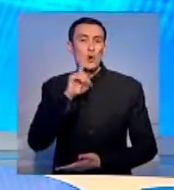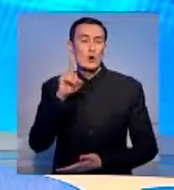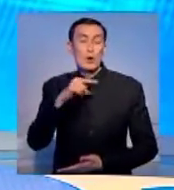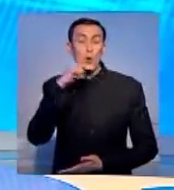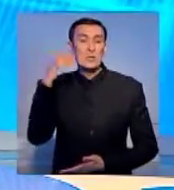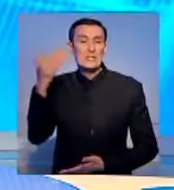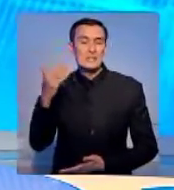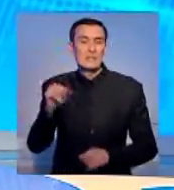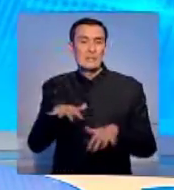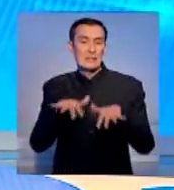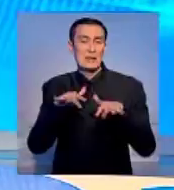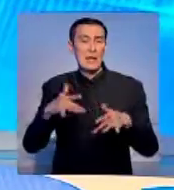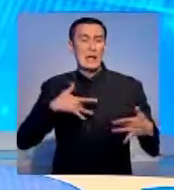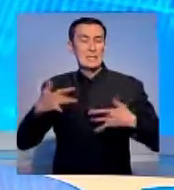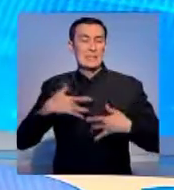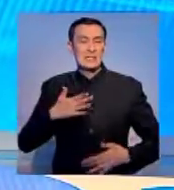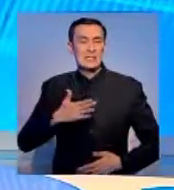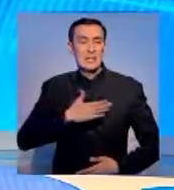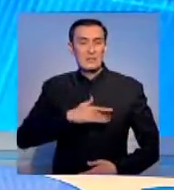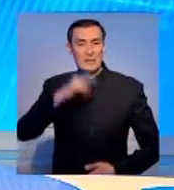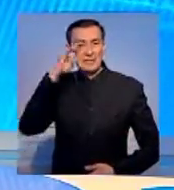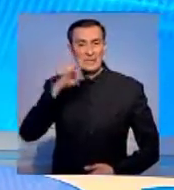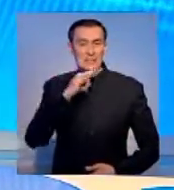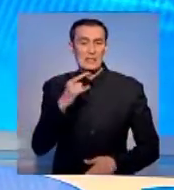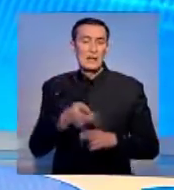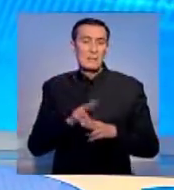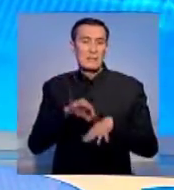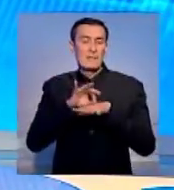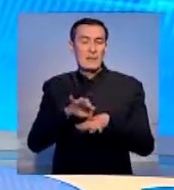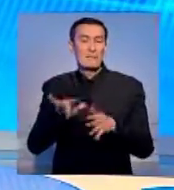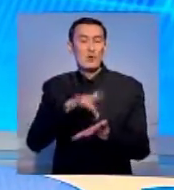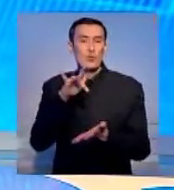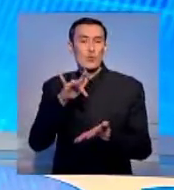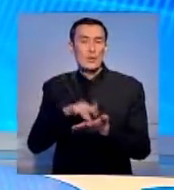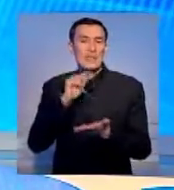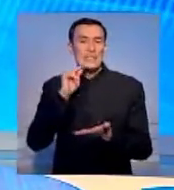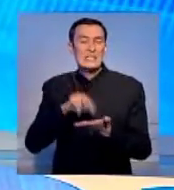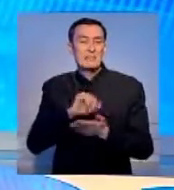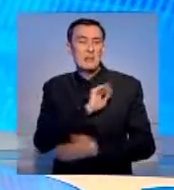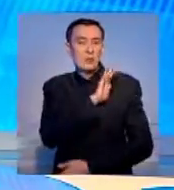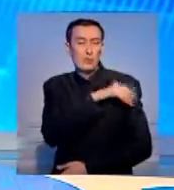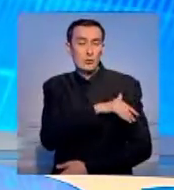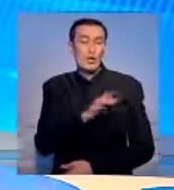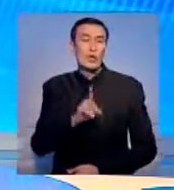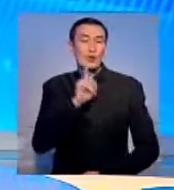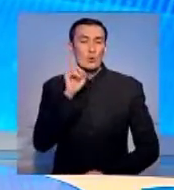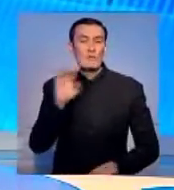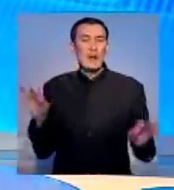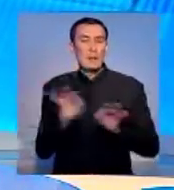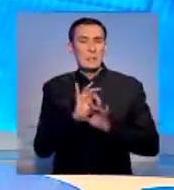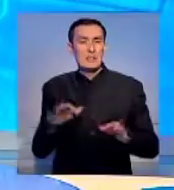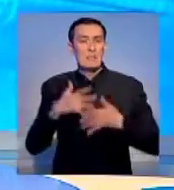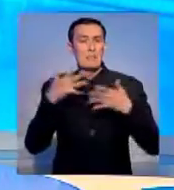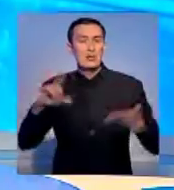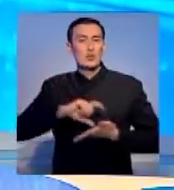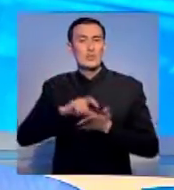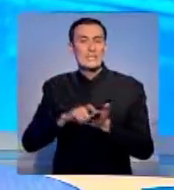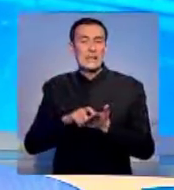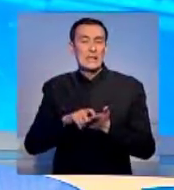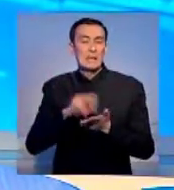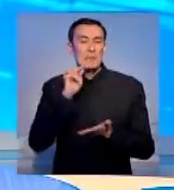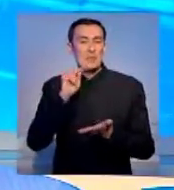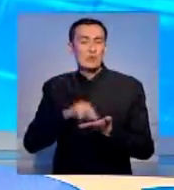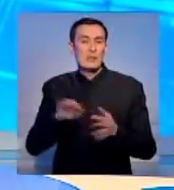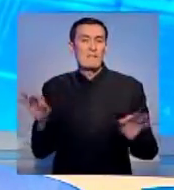зрителя. Очередной концерт нашего соотечественника на сей раз прошел в Санкт-Петербурге. Юного композитора большой зал